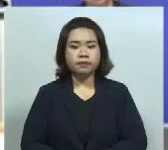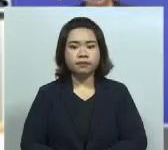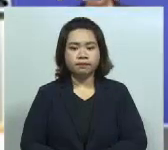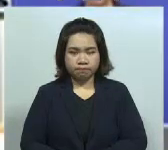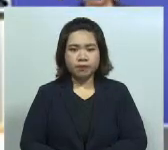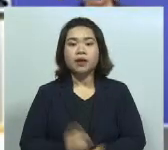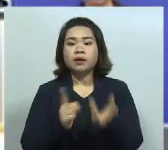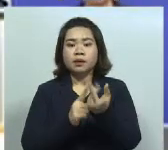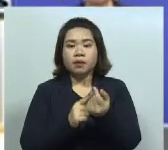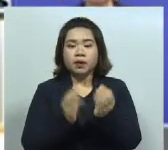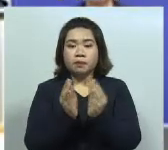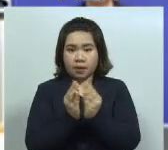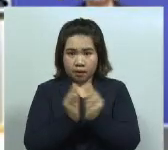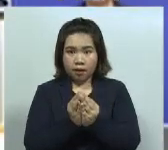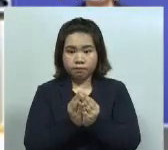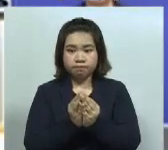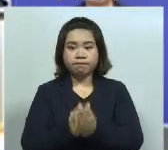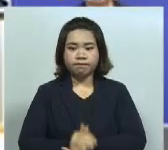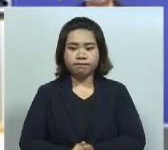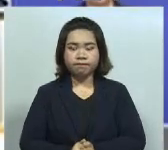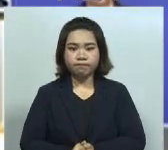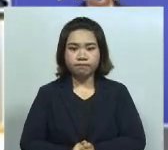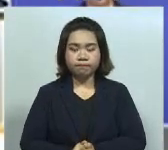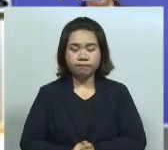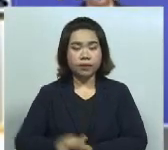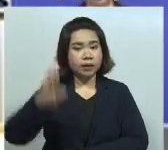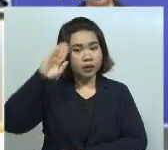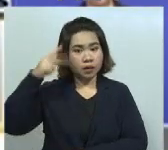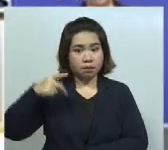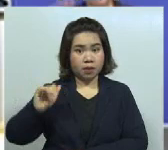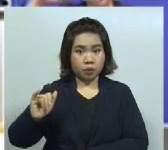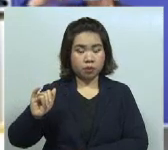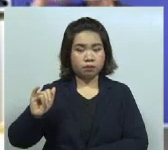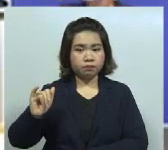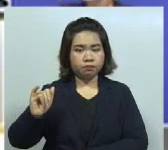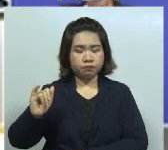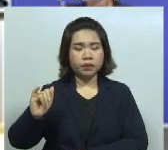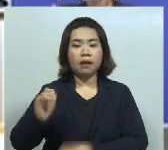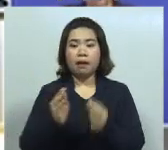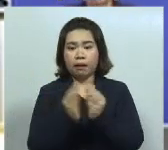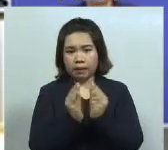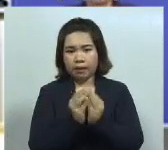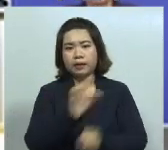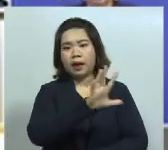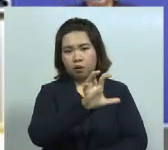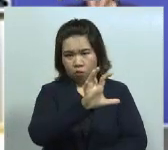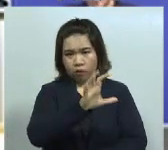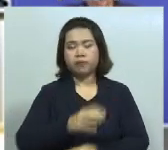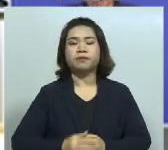นับคะแนนปรากฏว่าพลเอกประยุทธ์จันทร์โอชาได้500คะแ